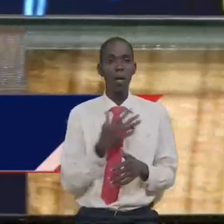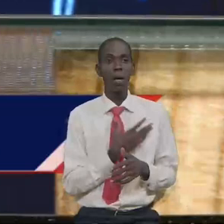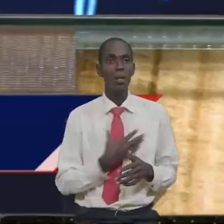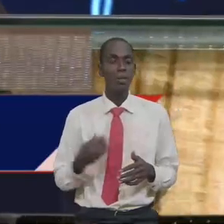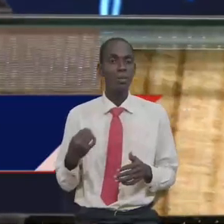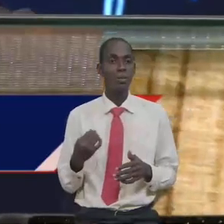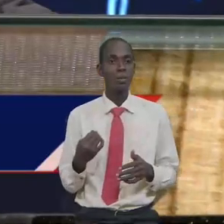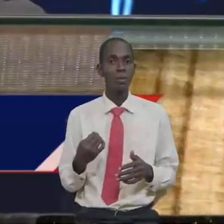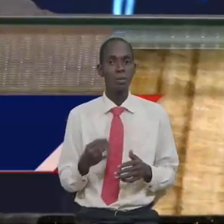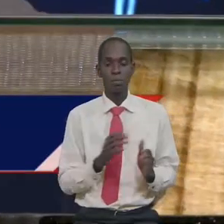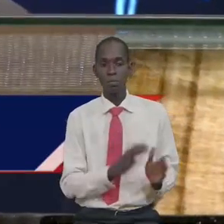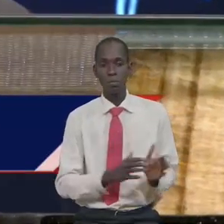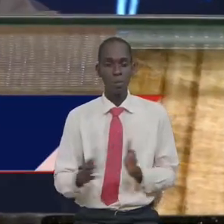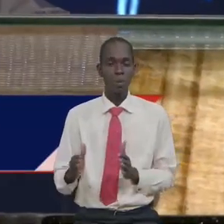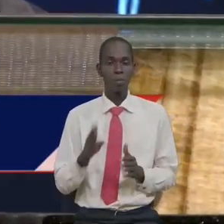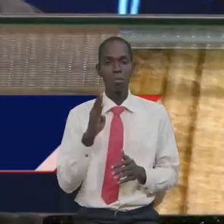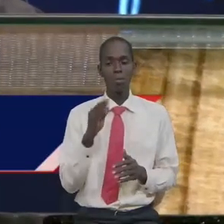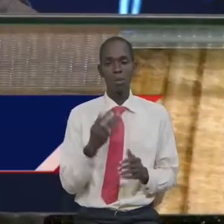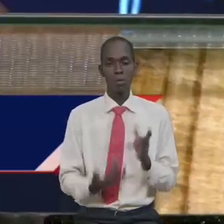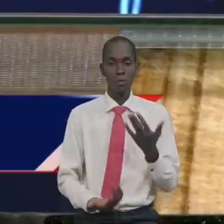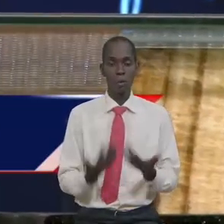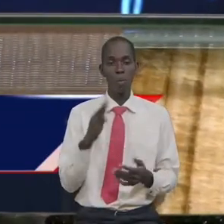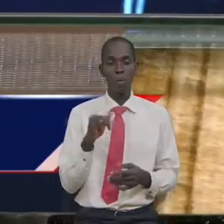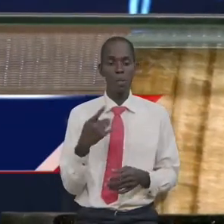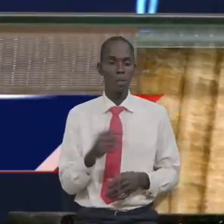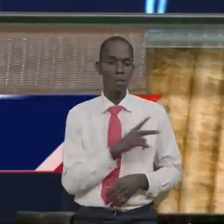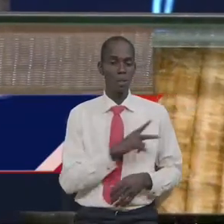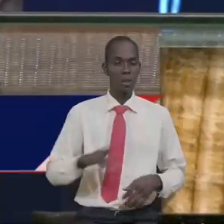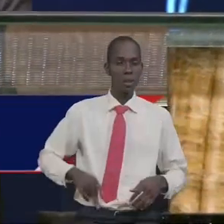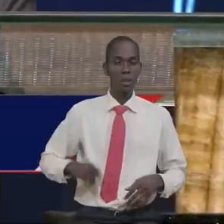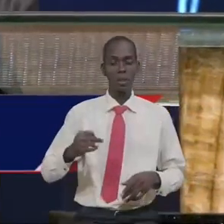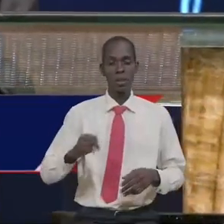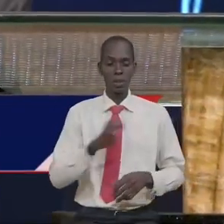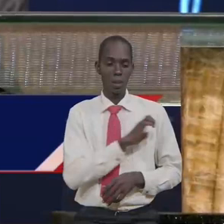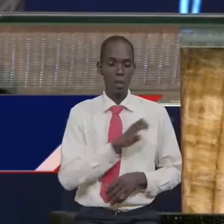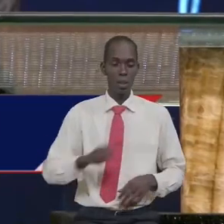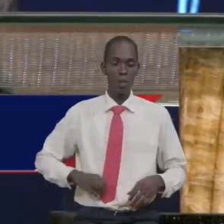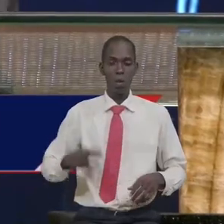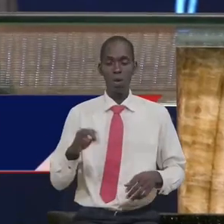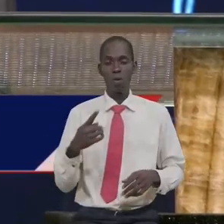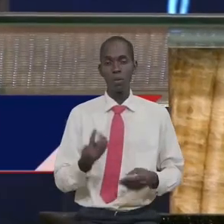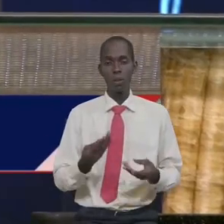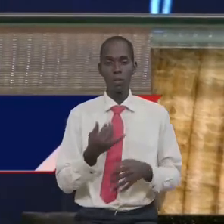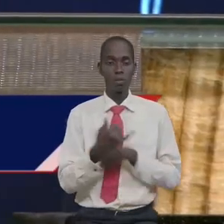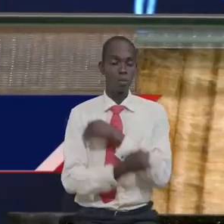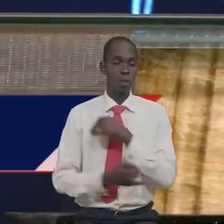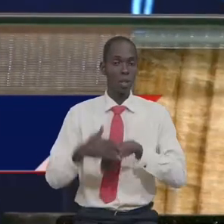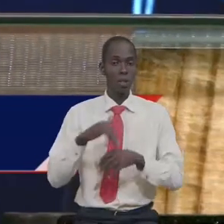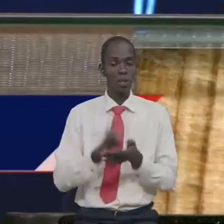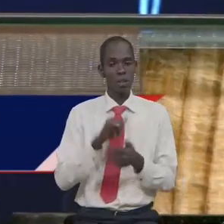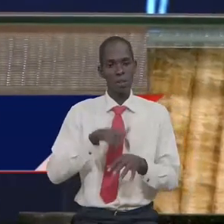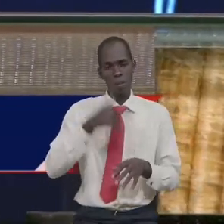orchestré par Nebuchadnezzar, le roi, l'empereur du pays, parce qu'il s'était vraiment énervé,